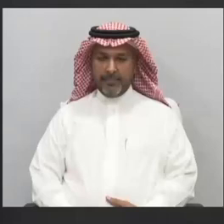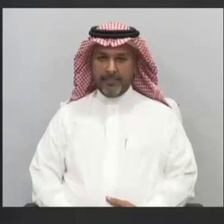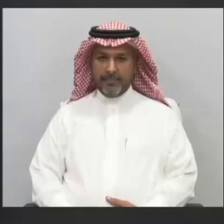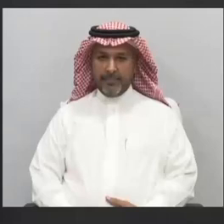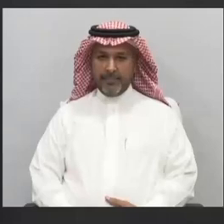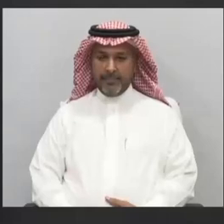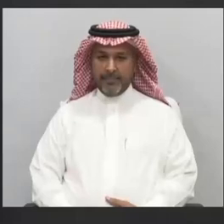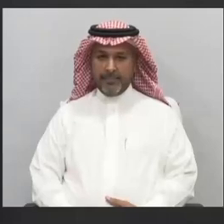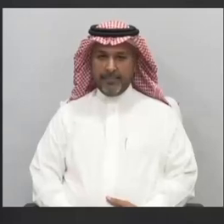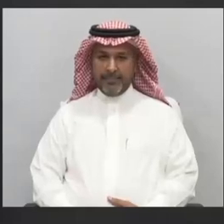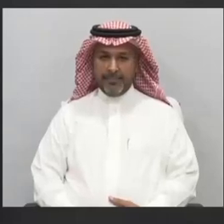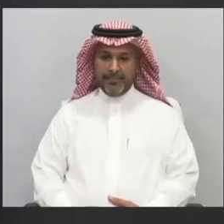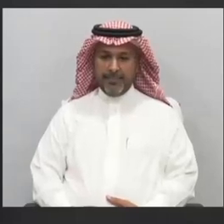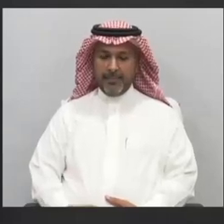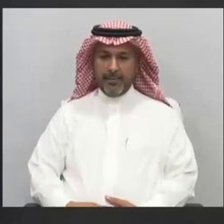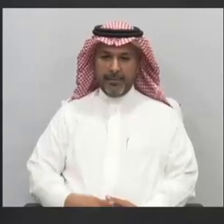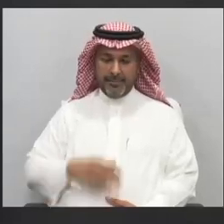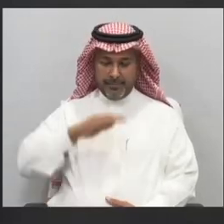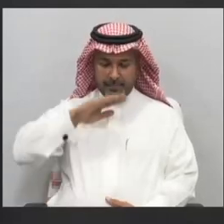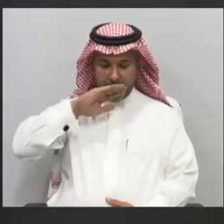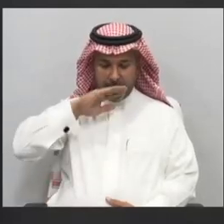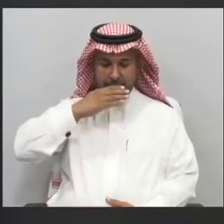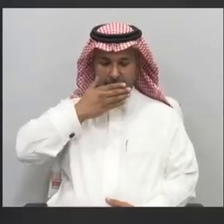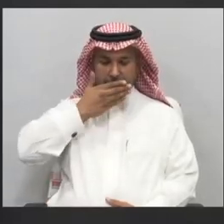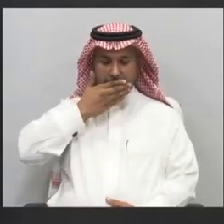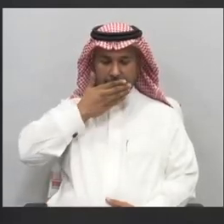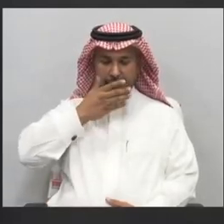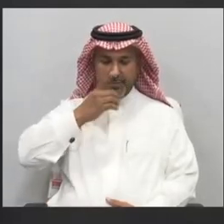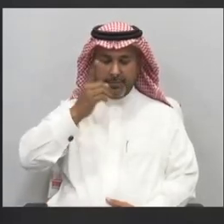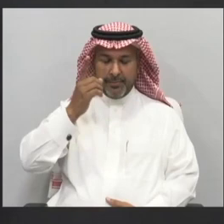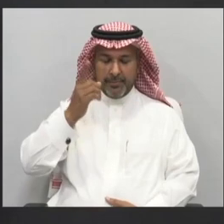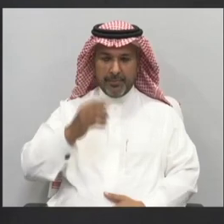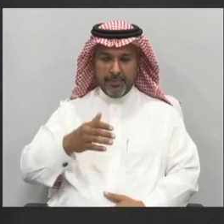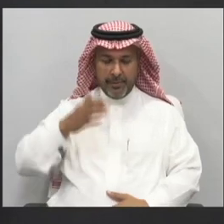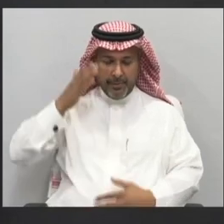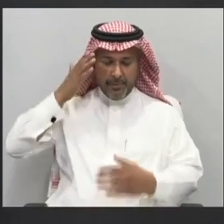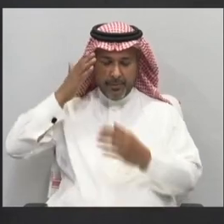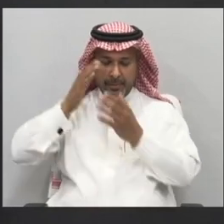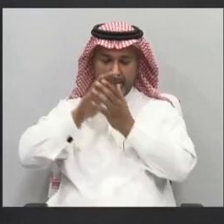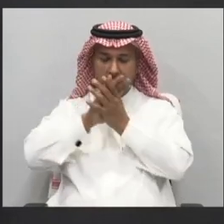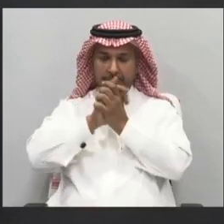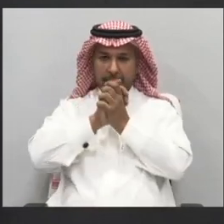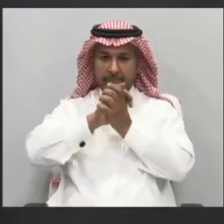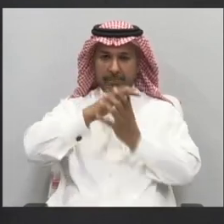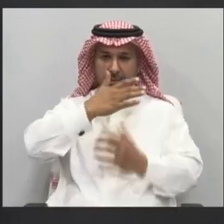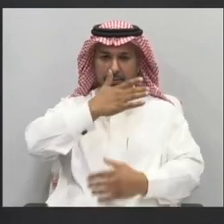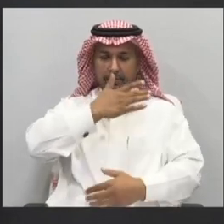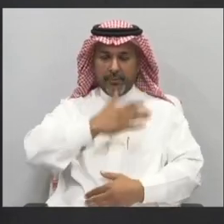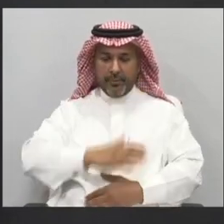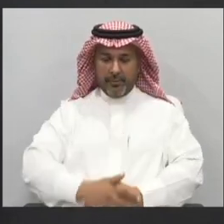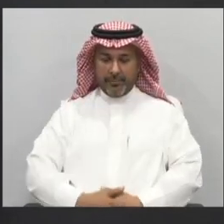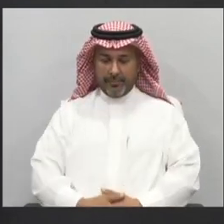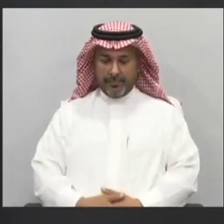الحمد لله رب العالمين وصلى الله وسلم وبارك وانعم على نبينا محمد صلى الله عليه وعلى اله واصحابه